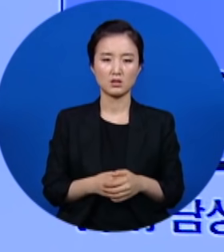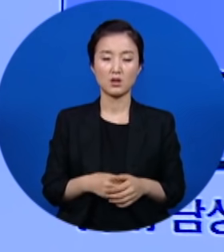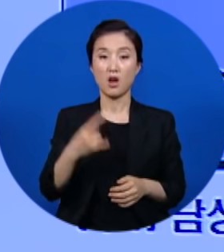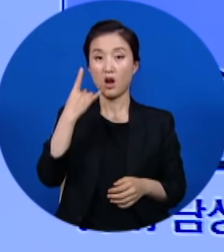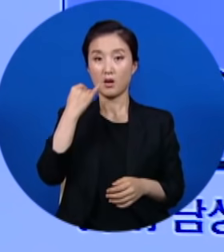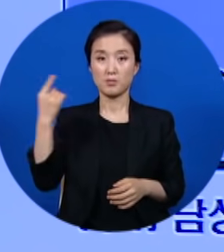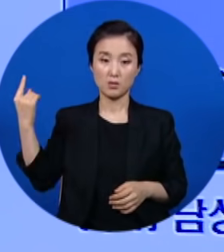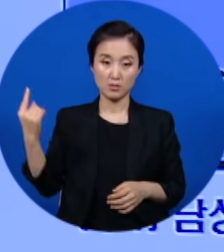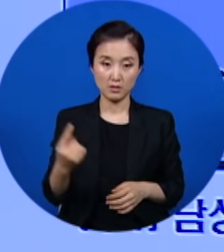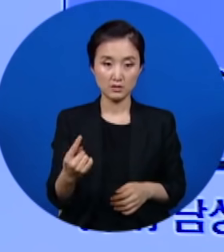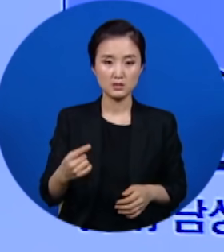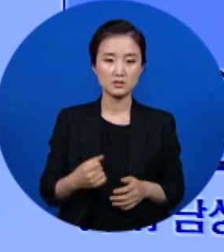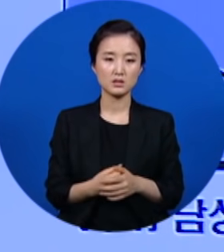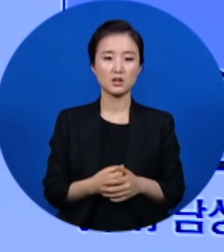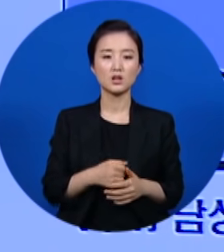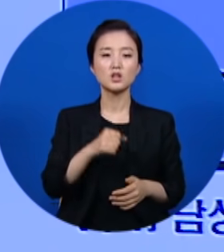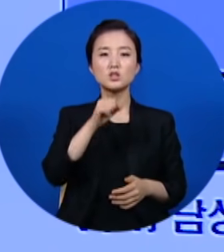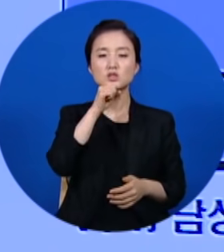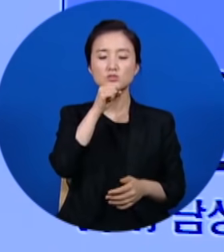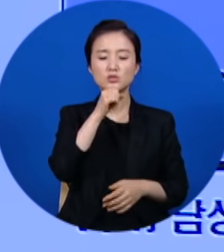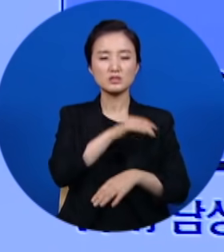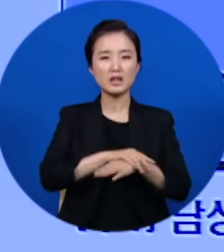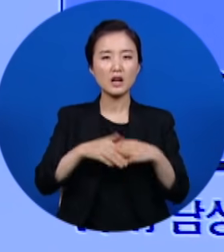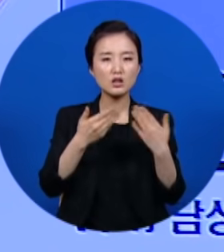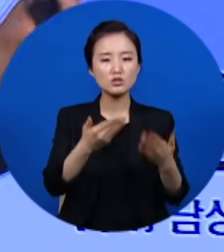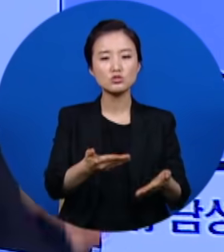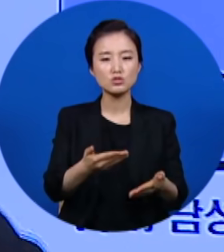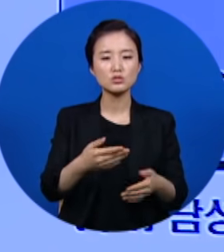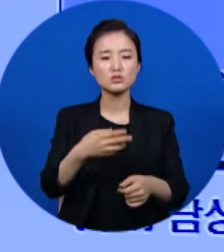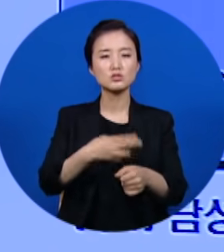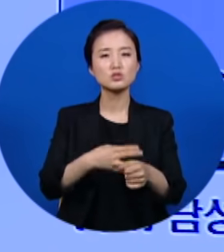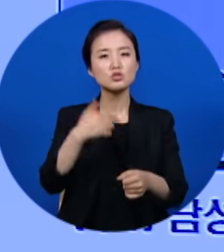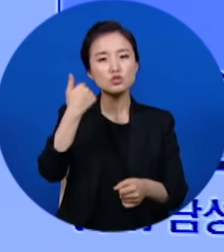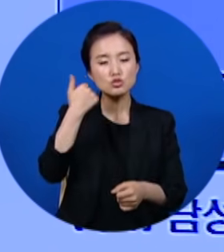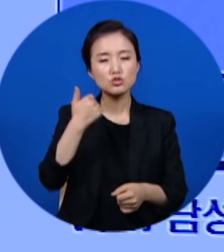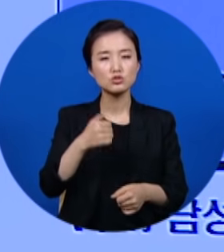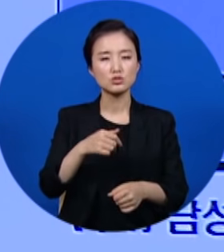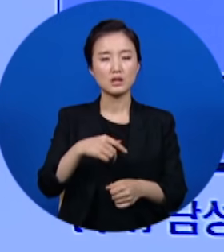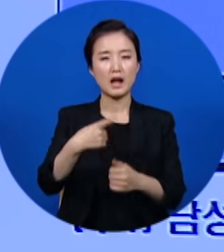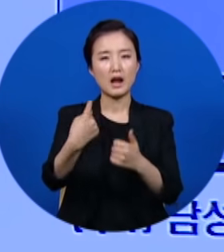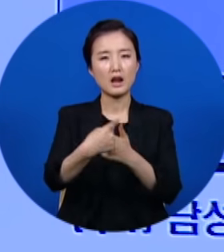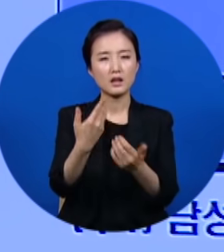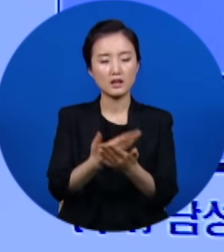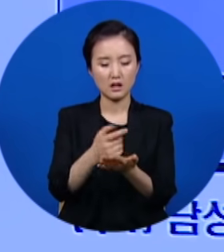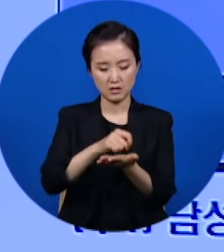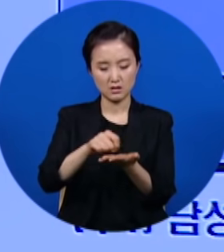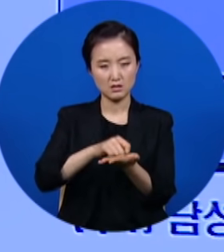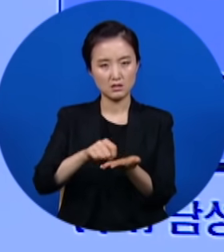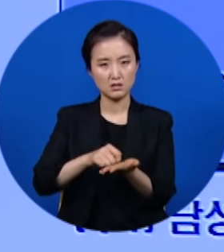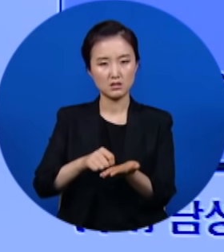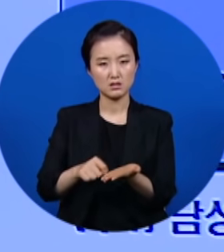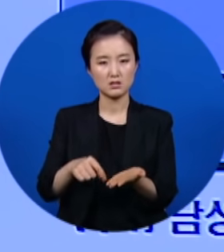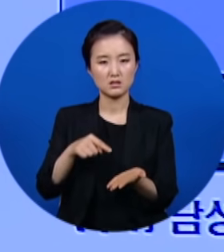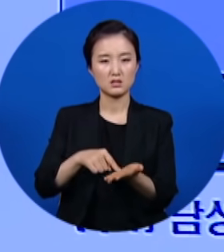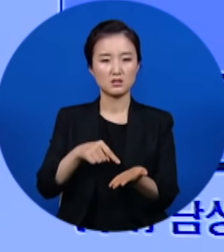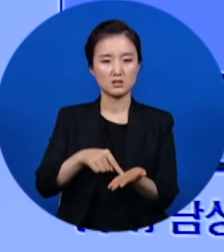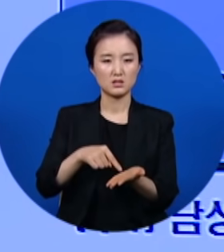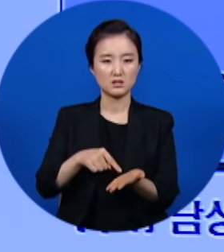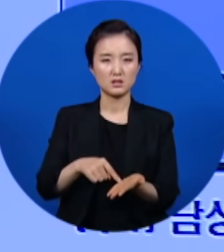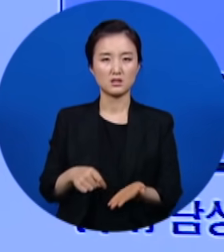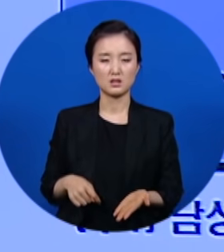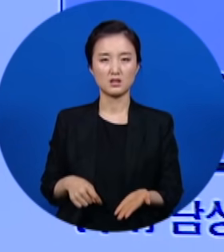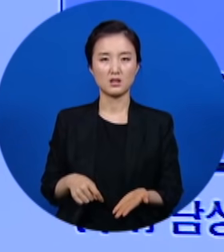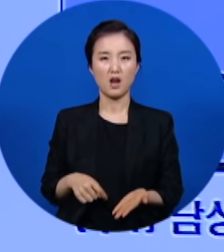가지고 학점 후하게 주는 교수가 누군가 시간 벅차서 앗 알아들은 되요 제가 그랬어요 그러면 자식 해로운 현대시 나머지